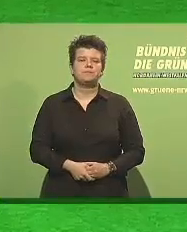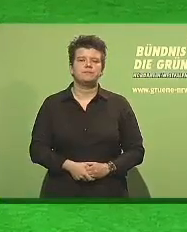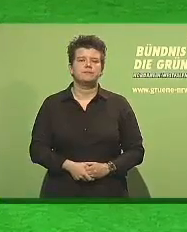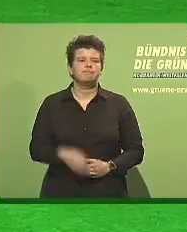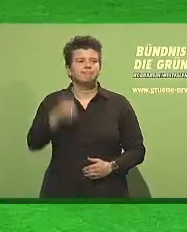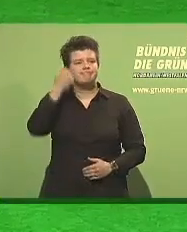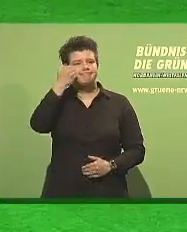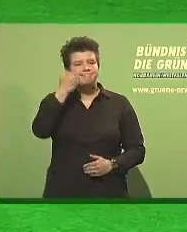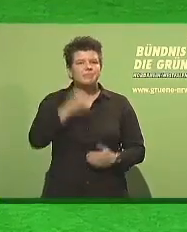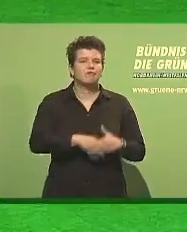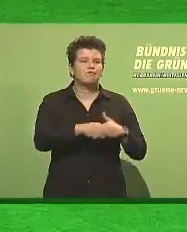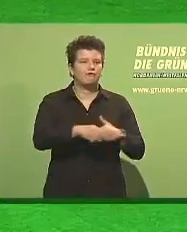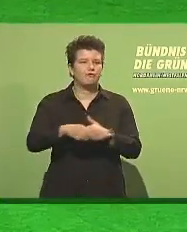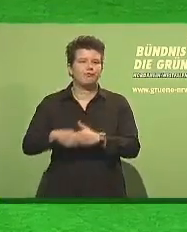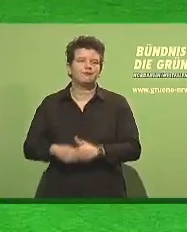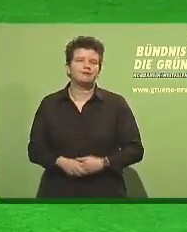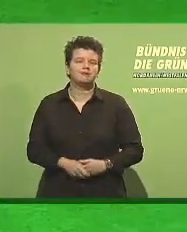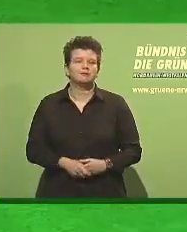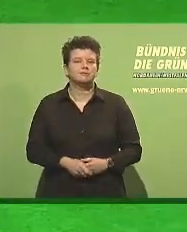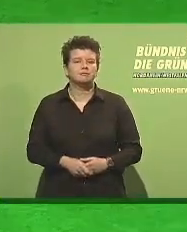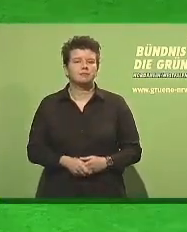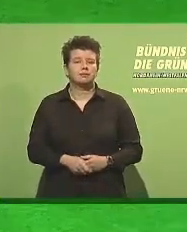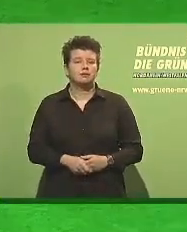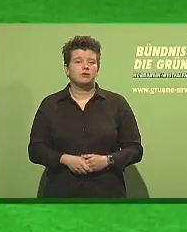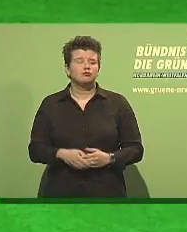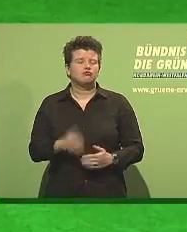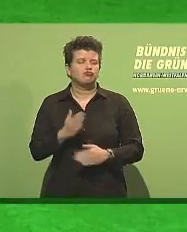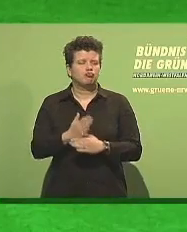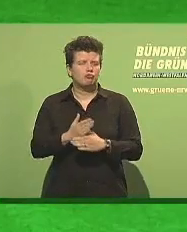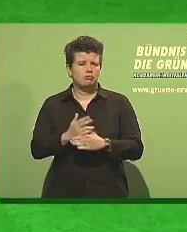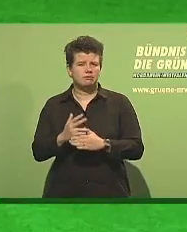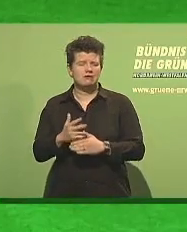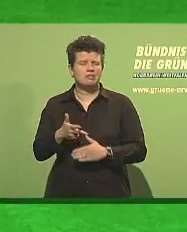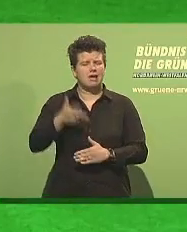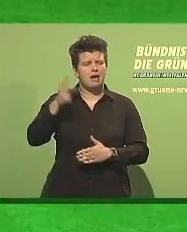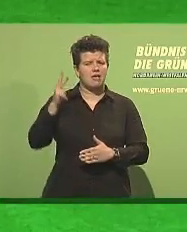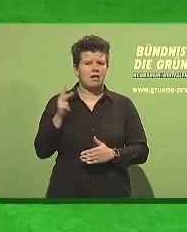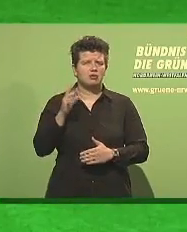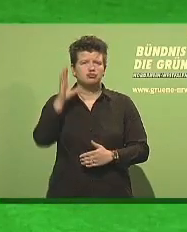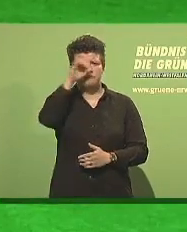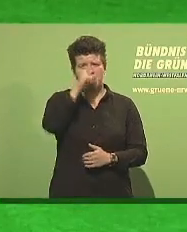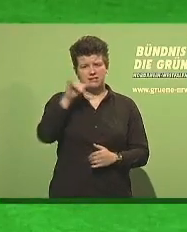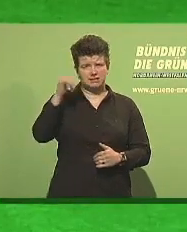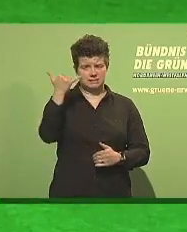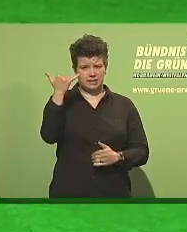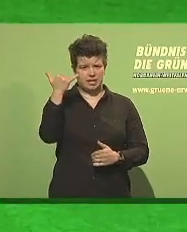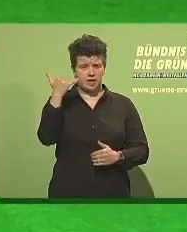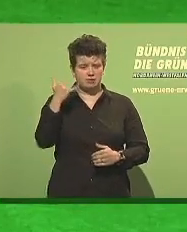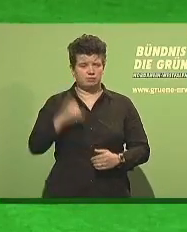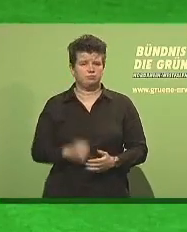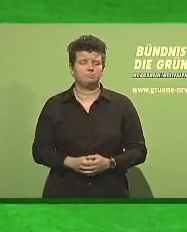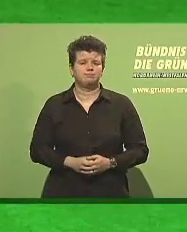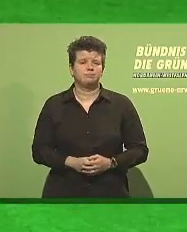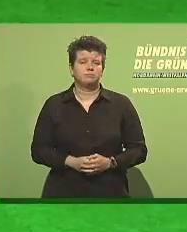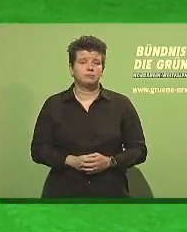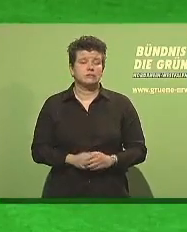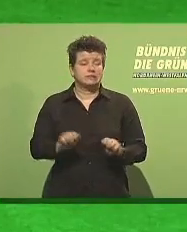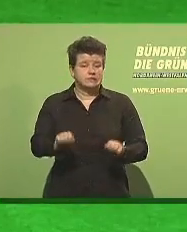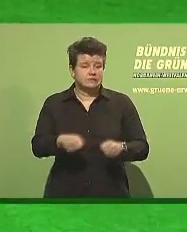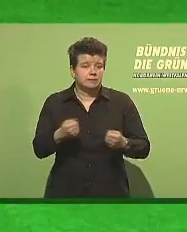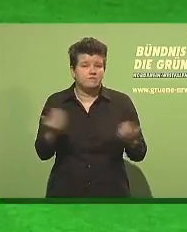Liebe Freundinnen und Freunde, nach 3 Jahren Schwarz-Gelb kann man ja eigentlich nur zu einem Fazit kommen. Wir erleben die